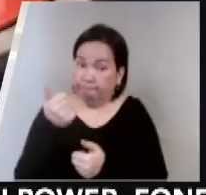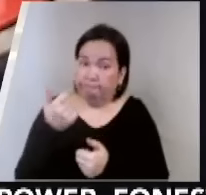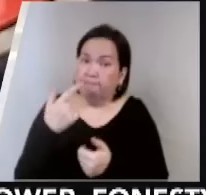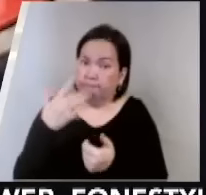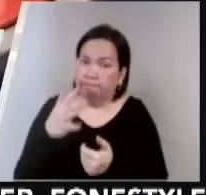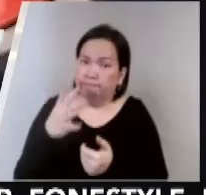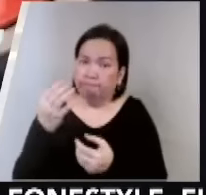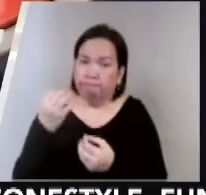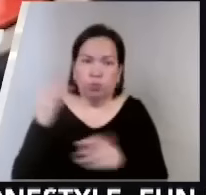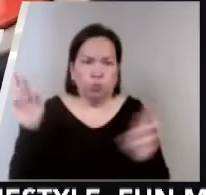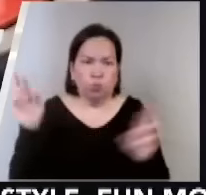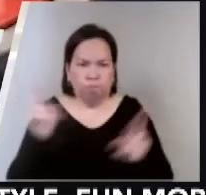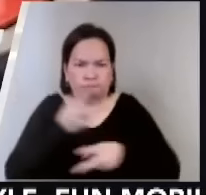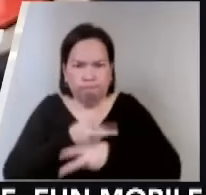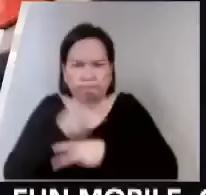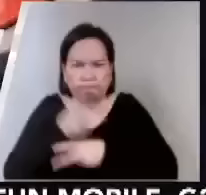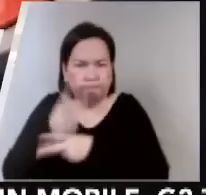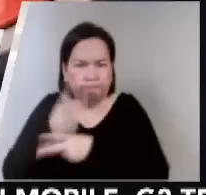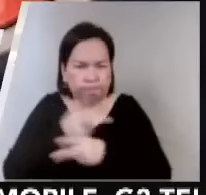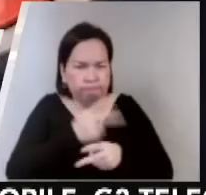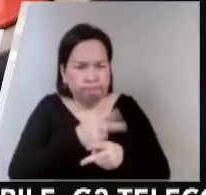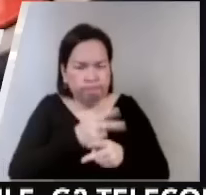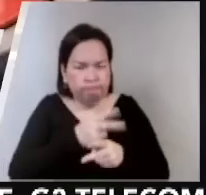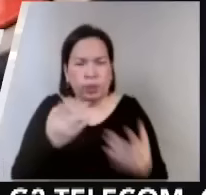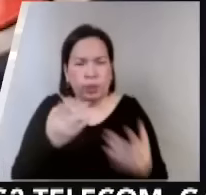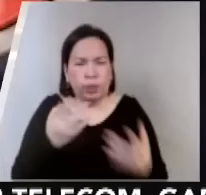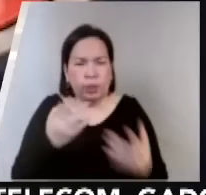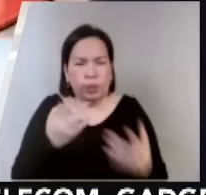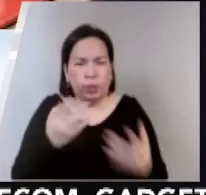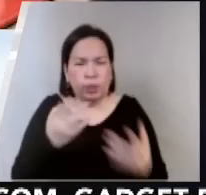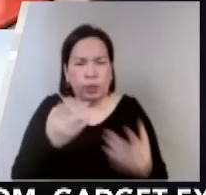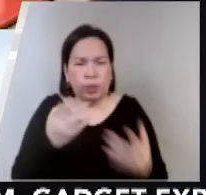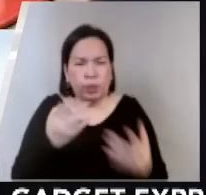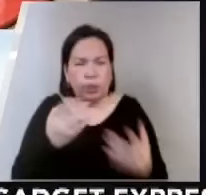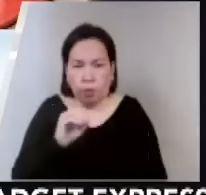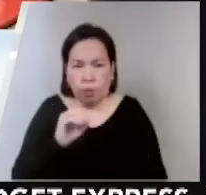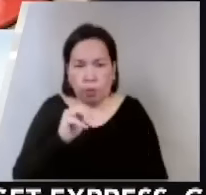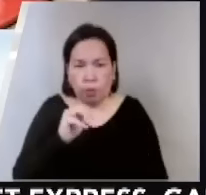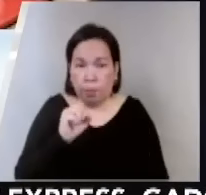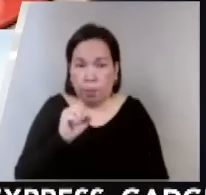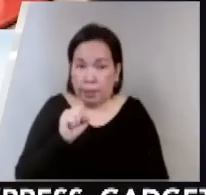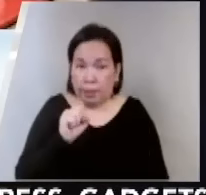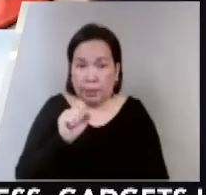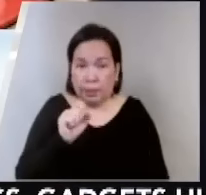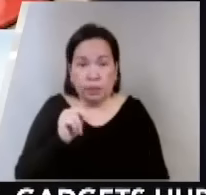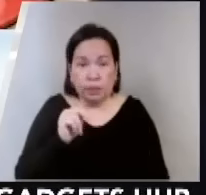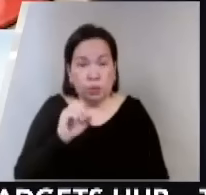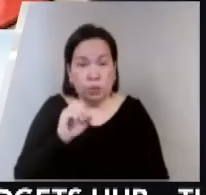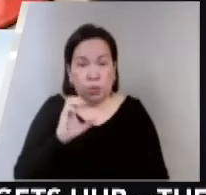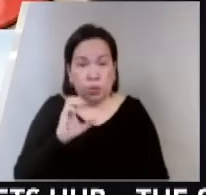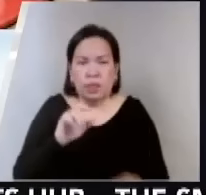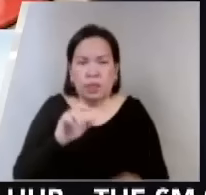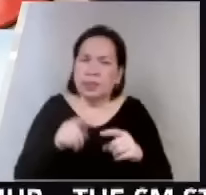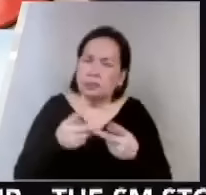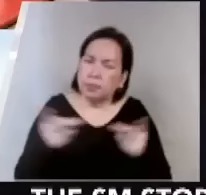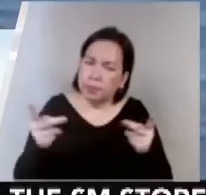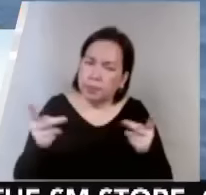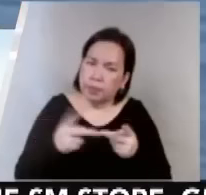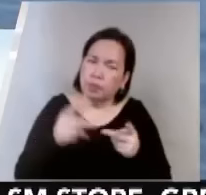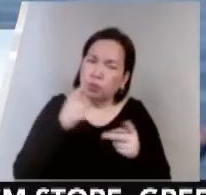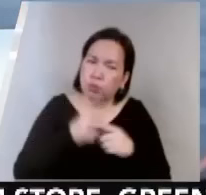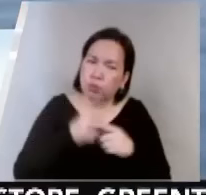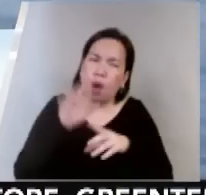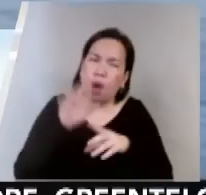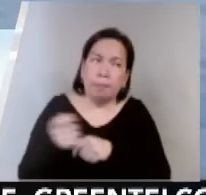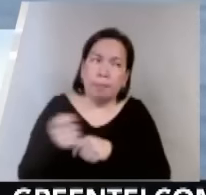intensified our presence in Bajo de Masinloc and in other areas na alam nating traditional na pangisdaan ng mga kababayan nating Pilipino.